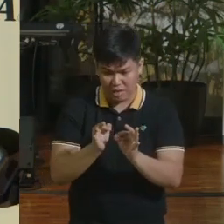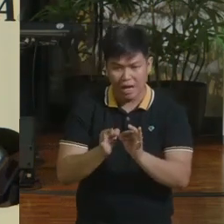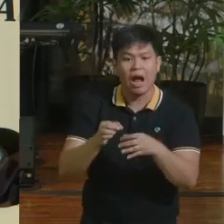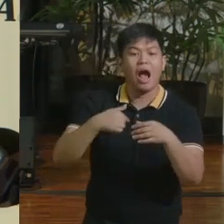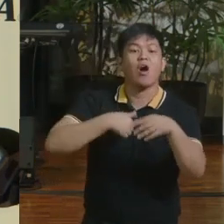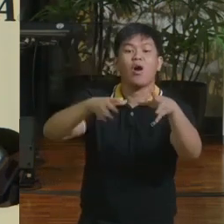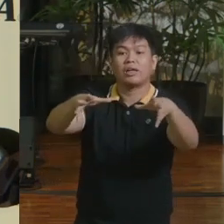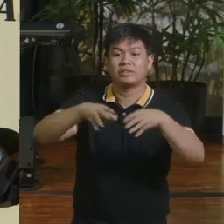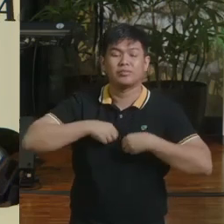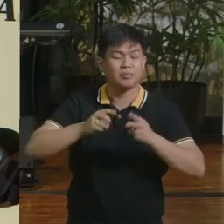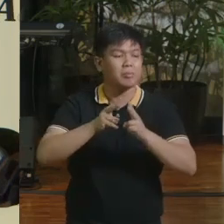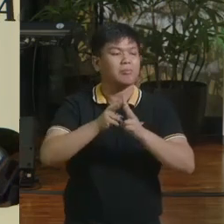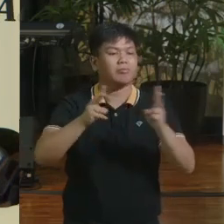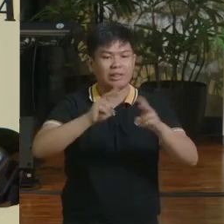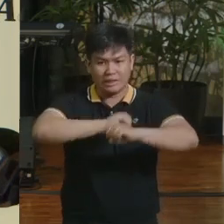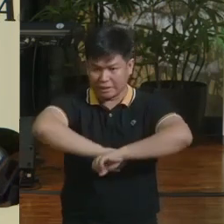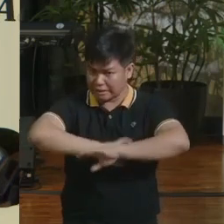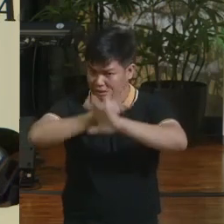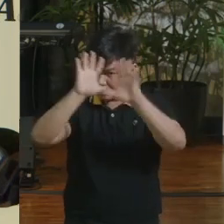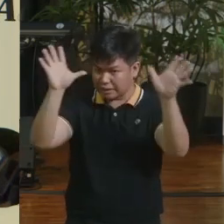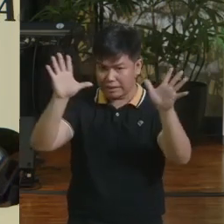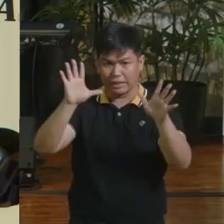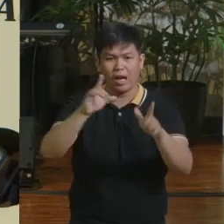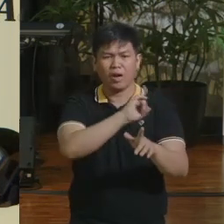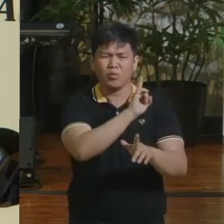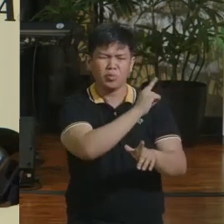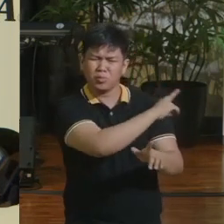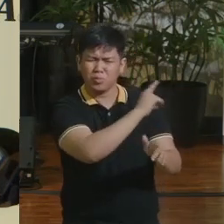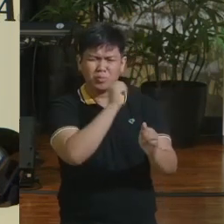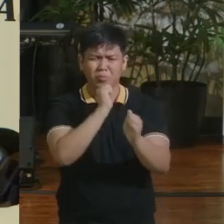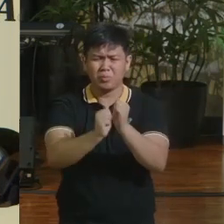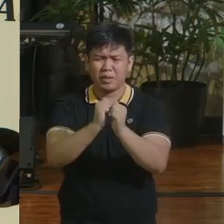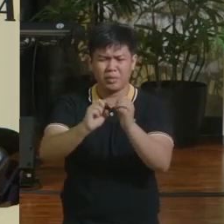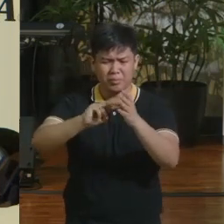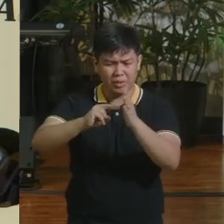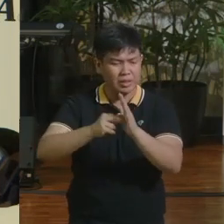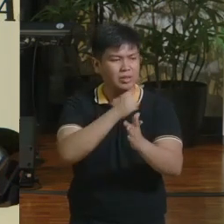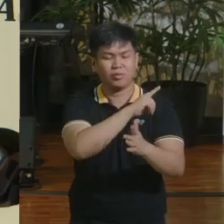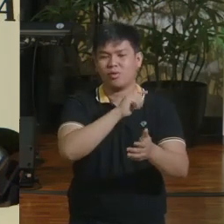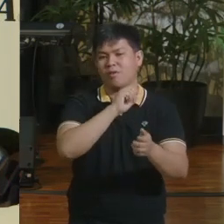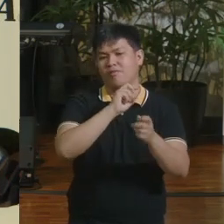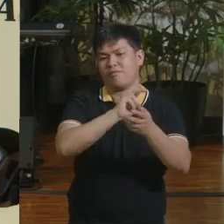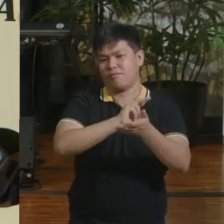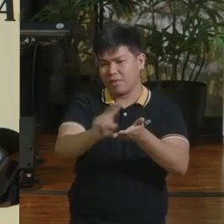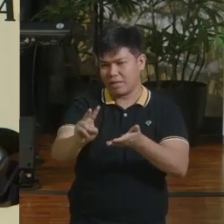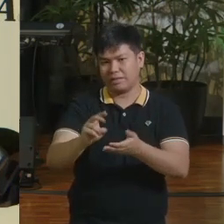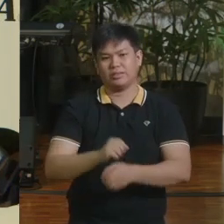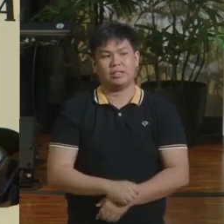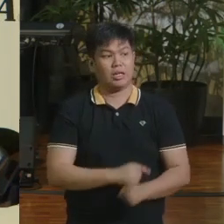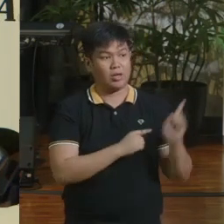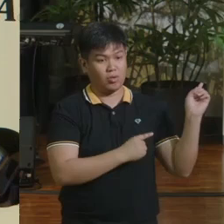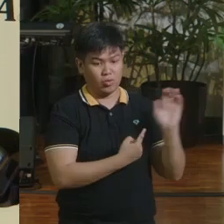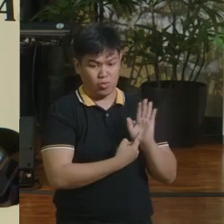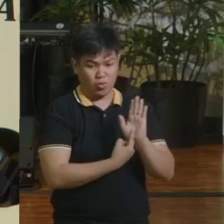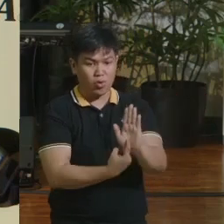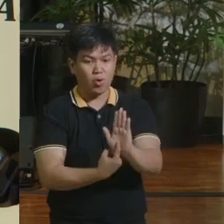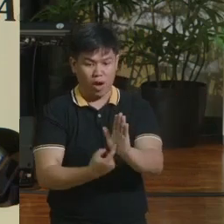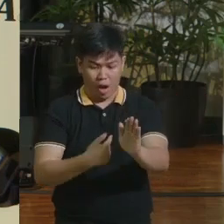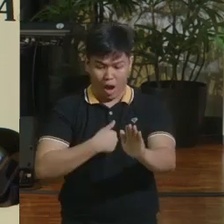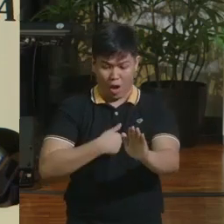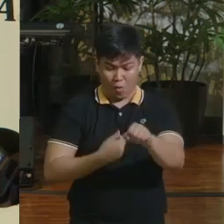mas malinaw ang sense ng verse. Pero malinaw yung emphasis ng verse. I received